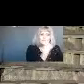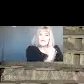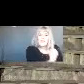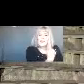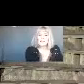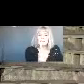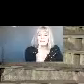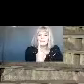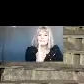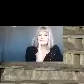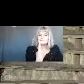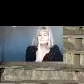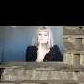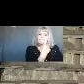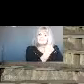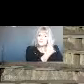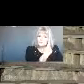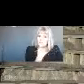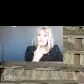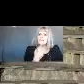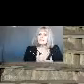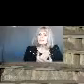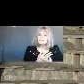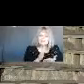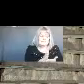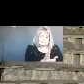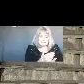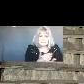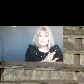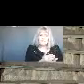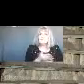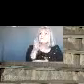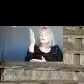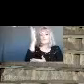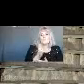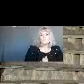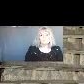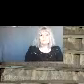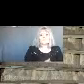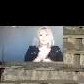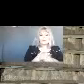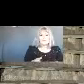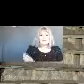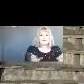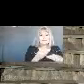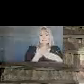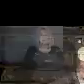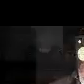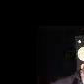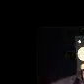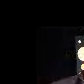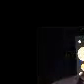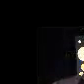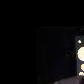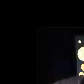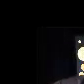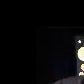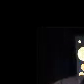roep. Nooi jou uit om na hierdie lied te luister, miskien saam te sing, en daarna gaan ons saam.